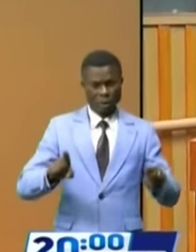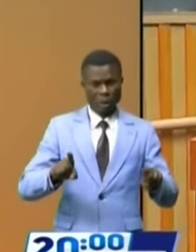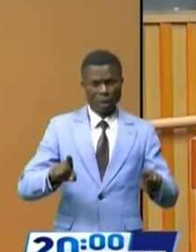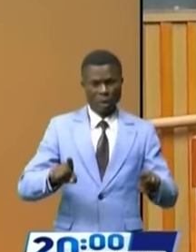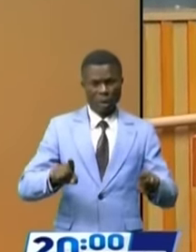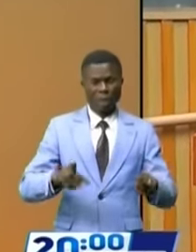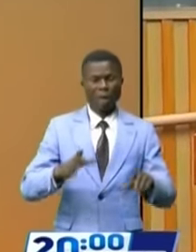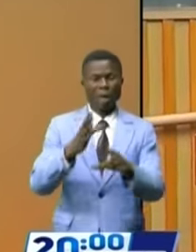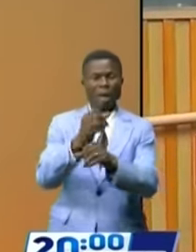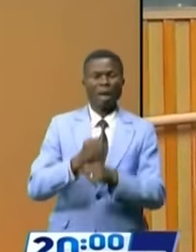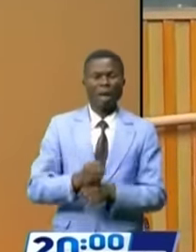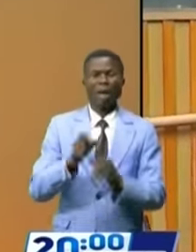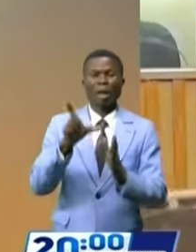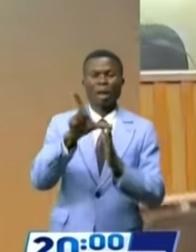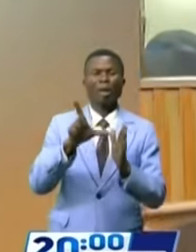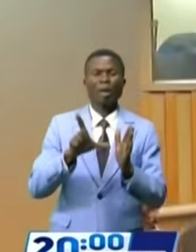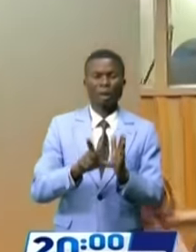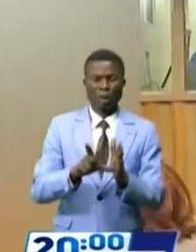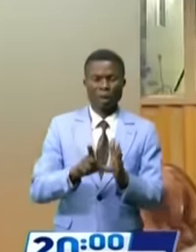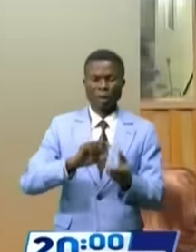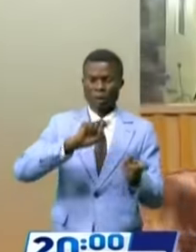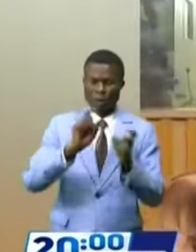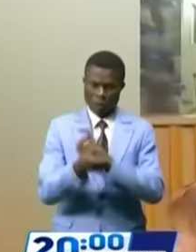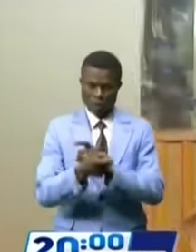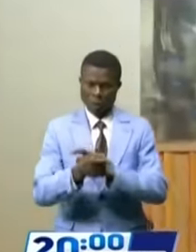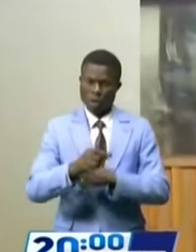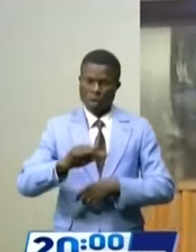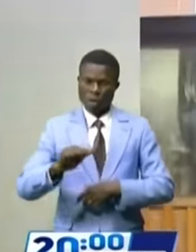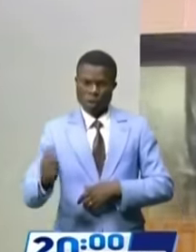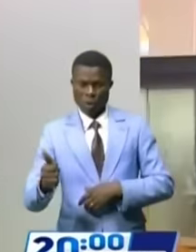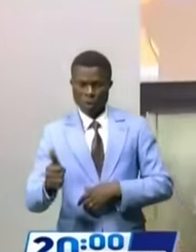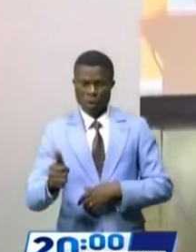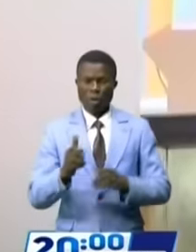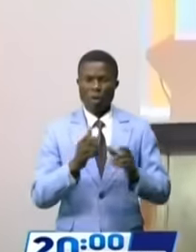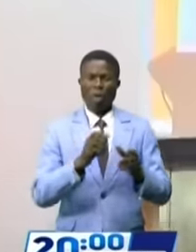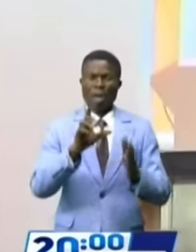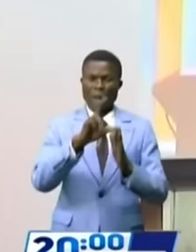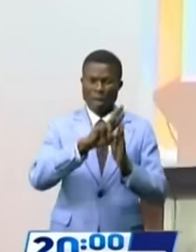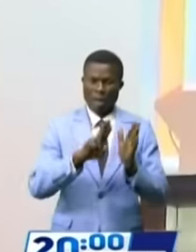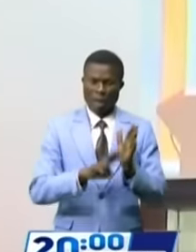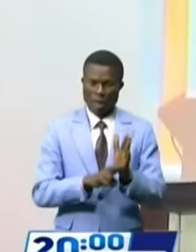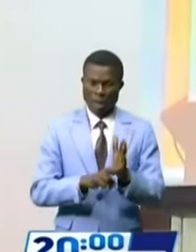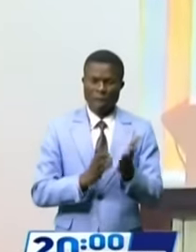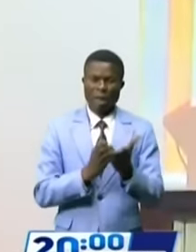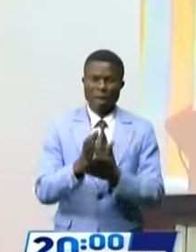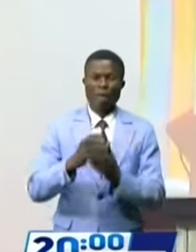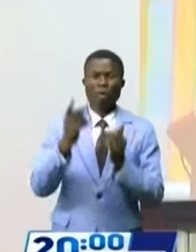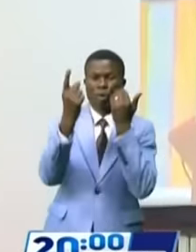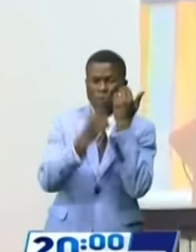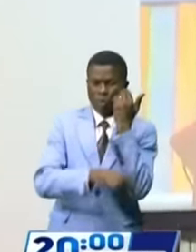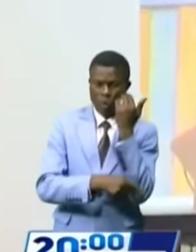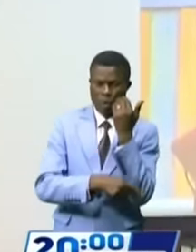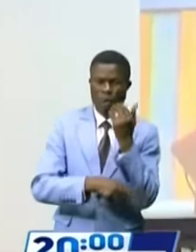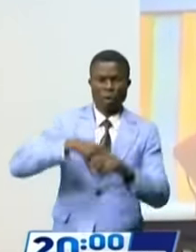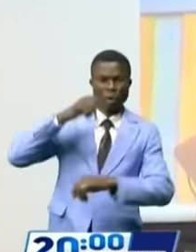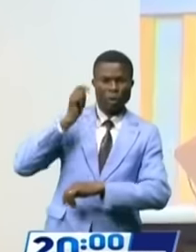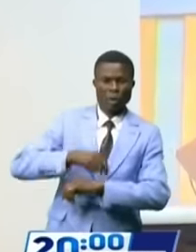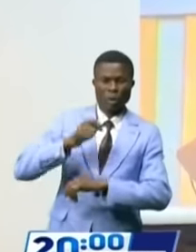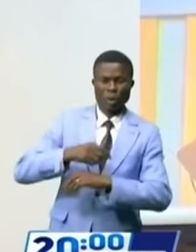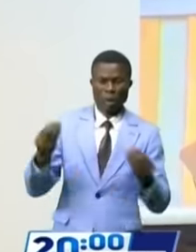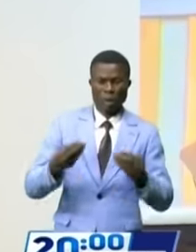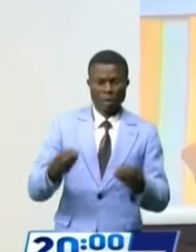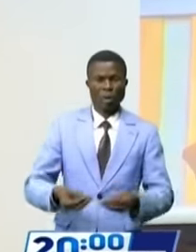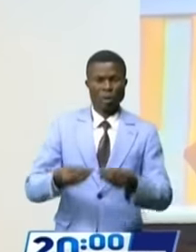par l'adoption de lois qui ont modifié certaines dispositions de son droit pénal et judiciaire afin de